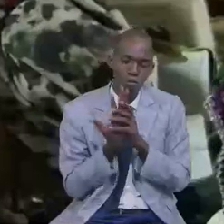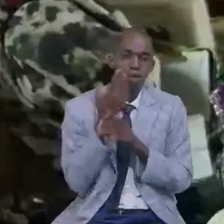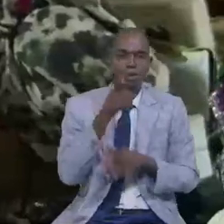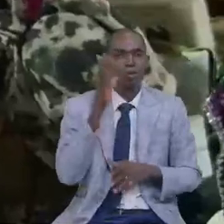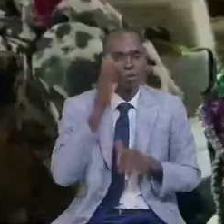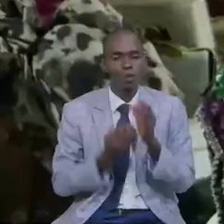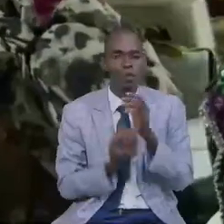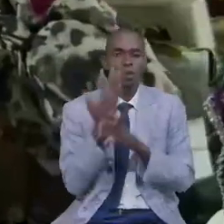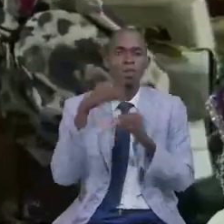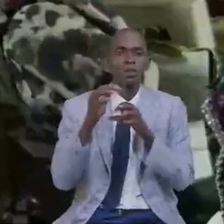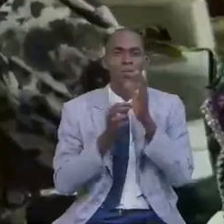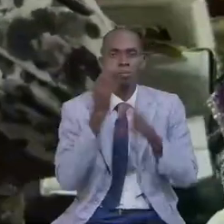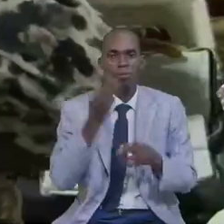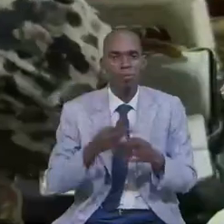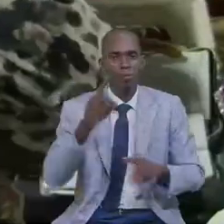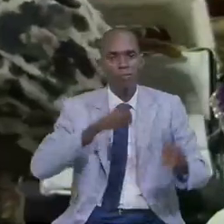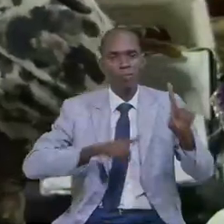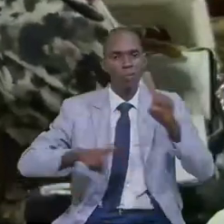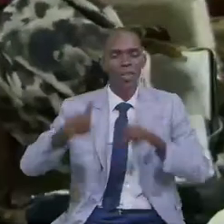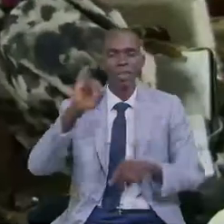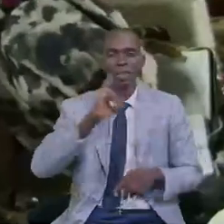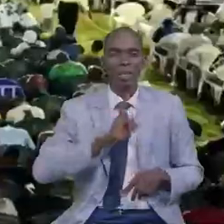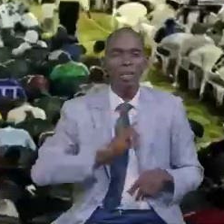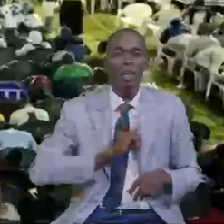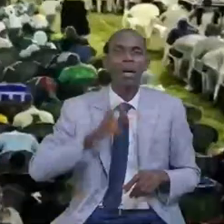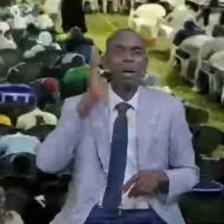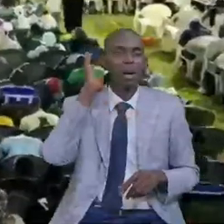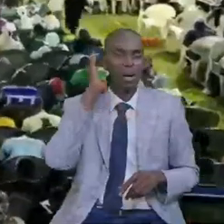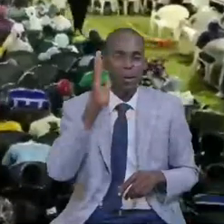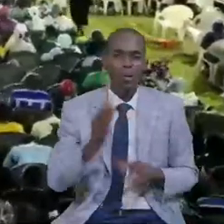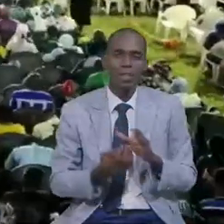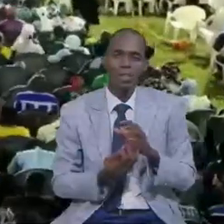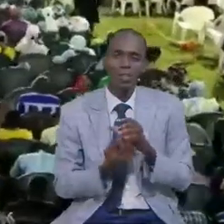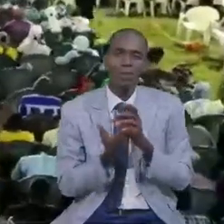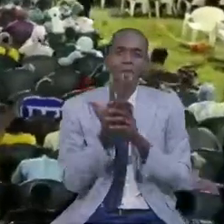croître. Je vais grandir.